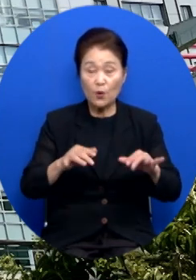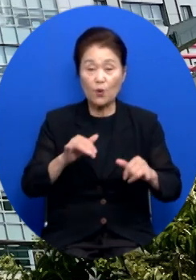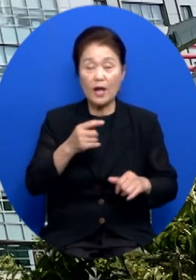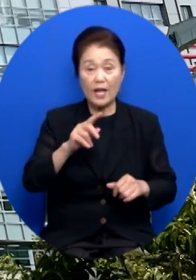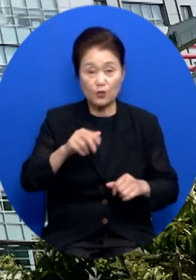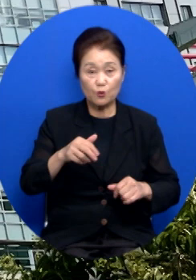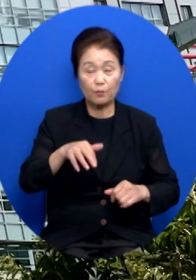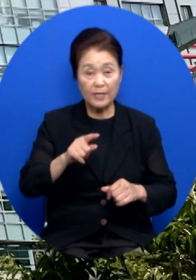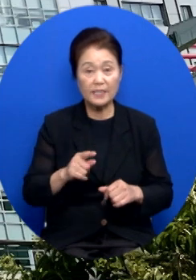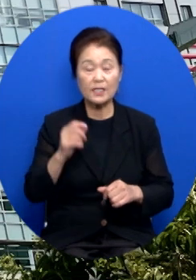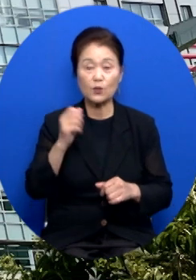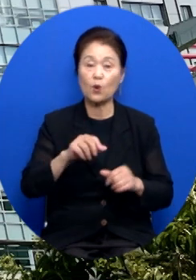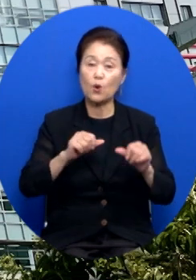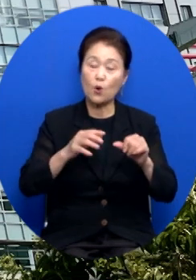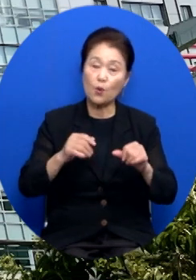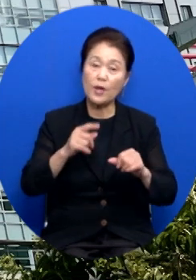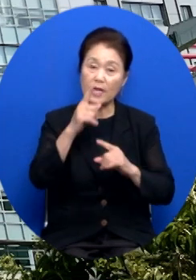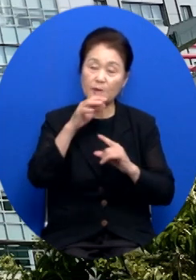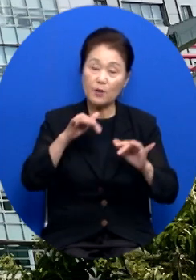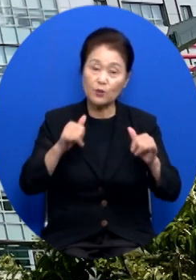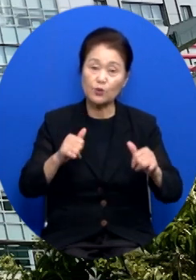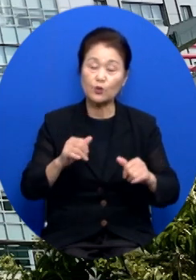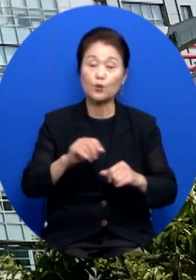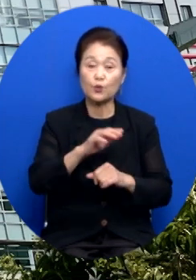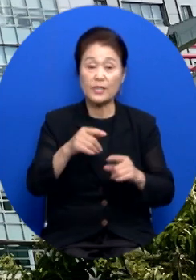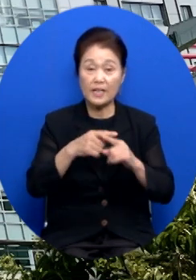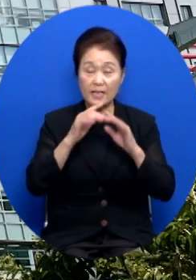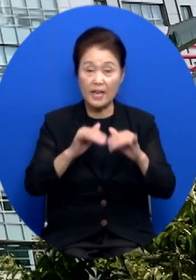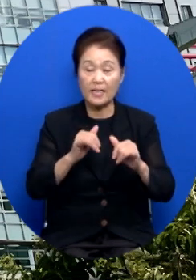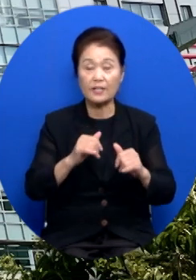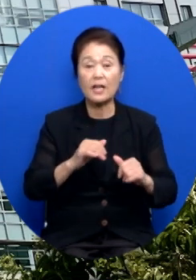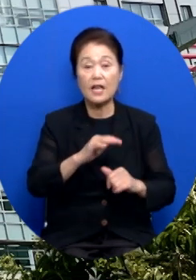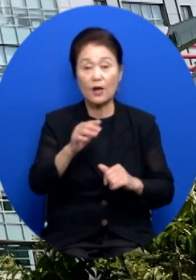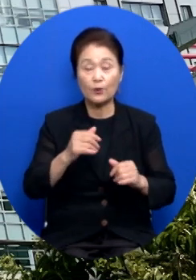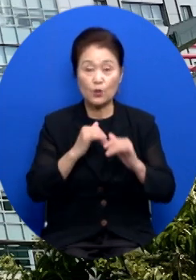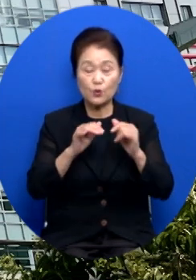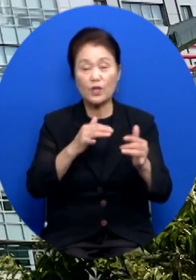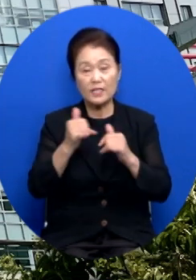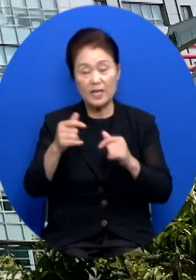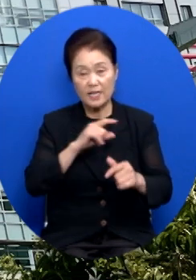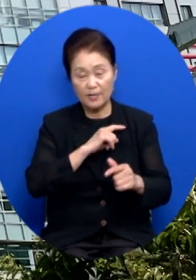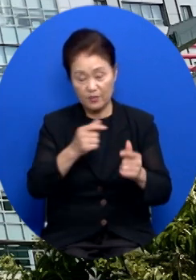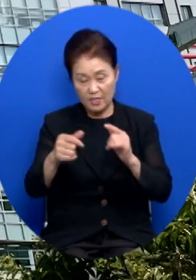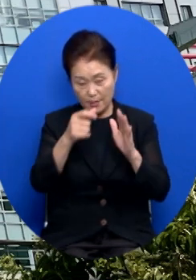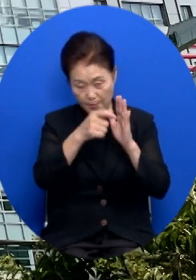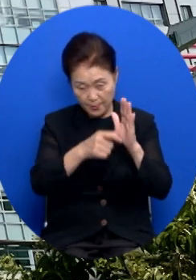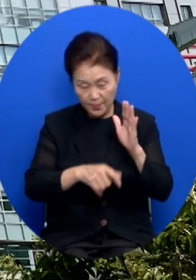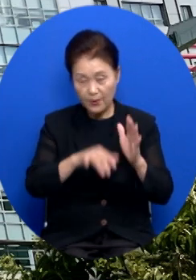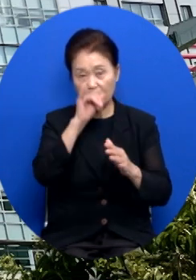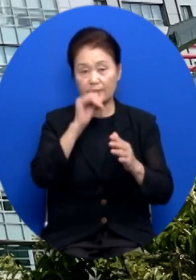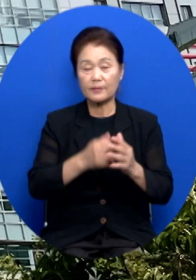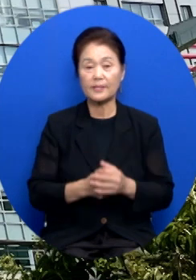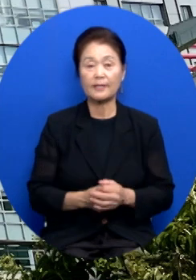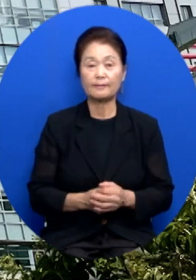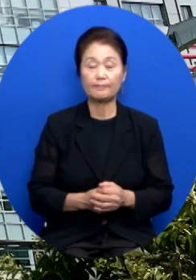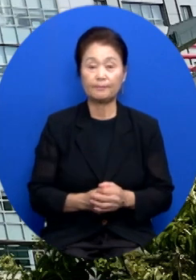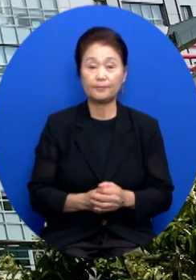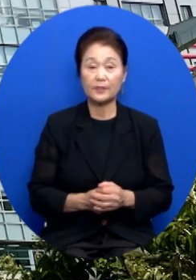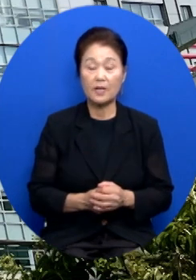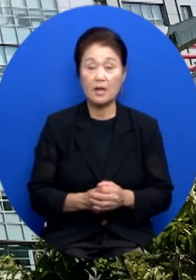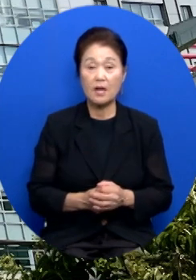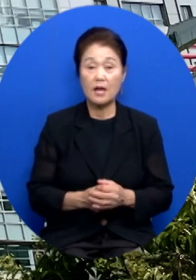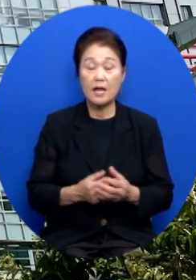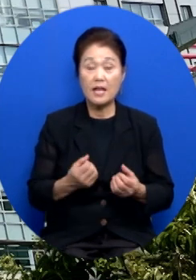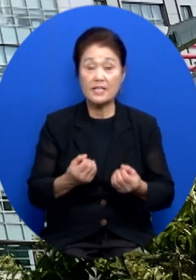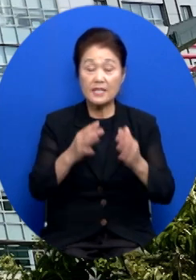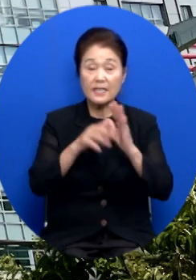씨, 제5회 이병주 경남 문인상에는 박우담 시인이 수상자 이름을 올렸다고 밝혔습니다. 시상식은 오는